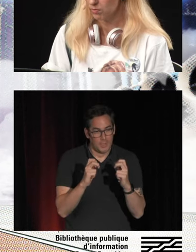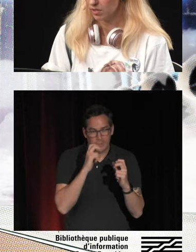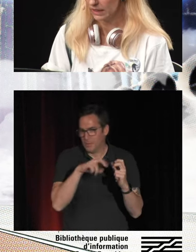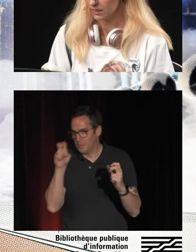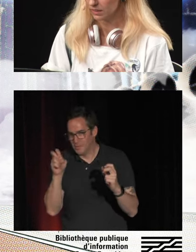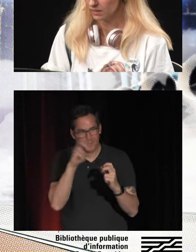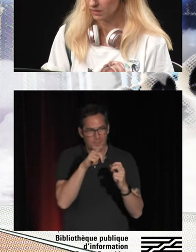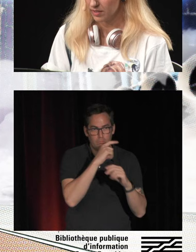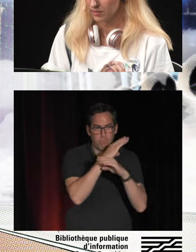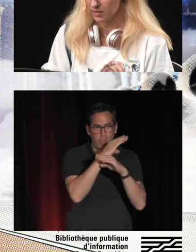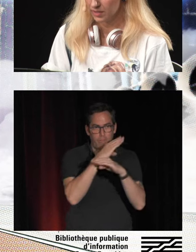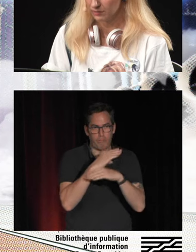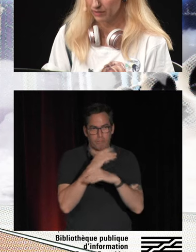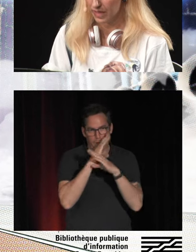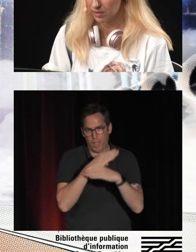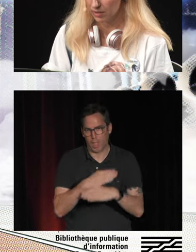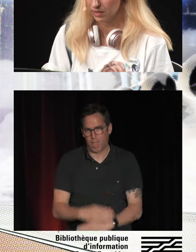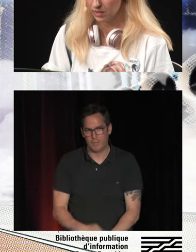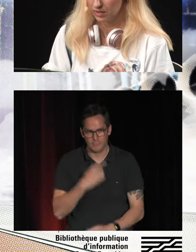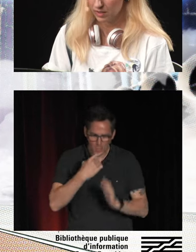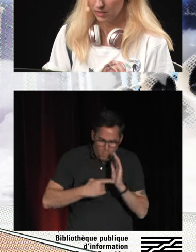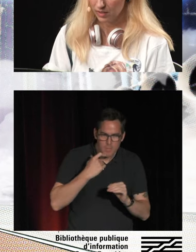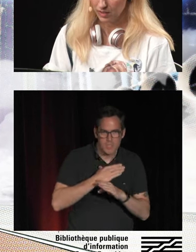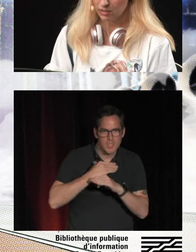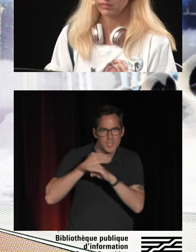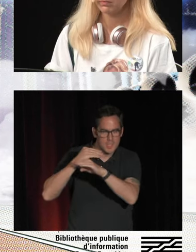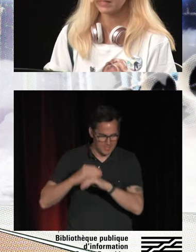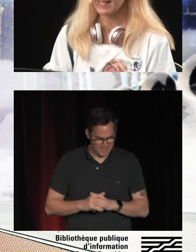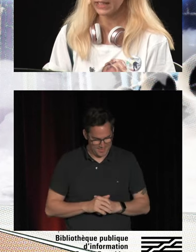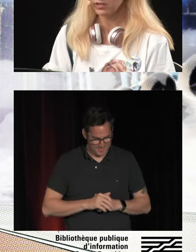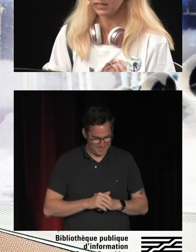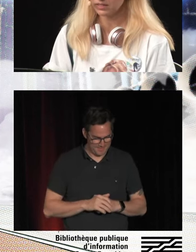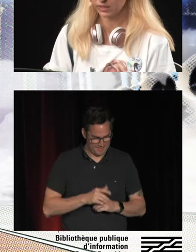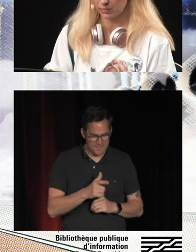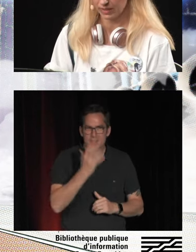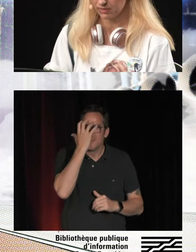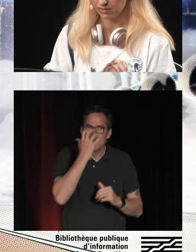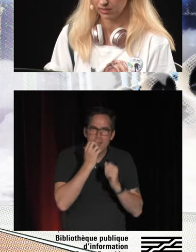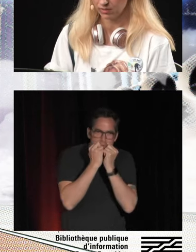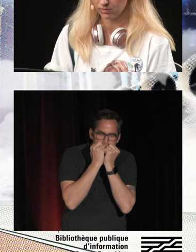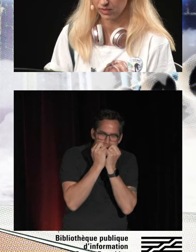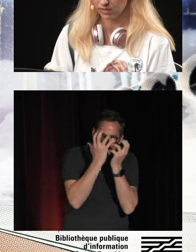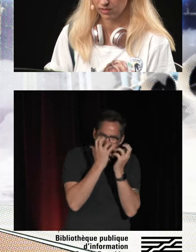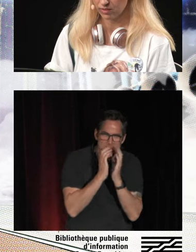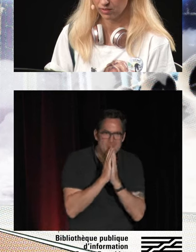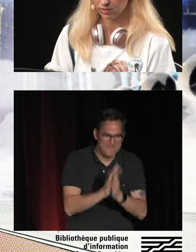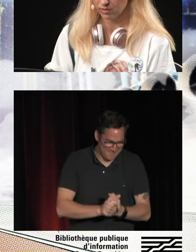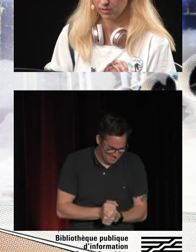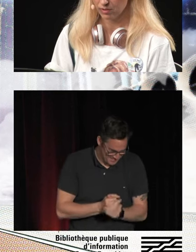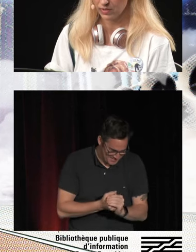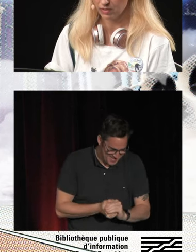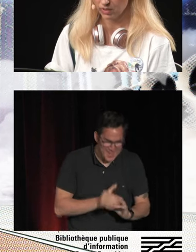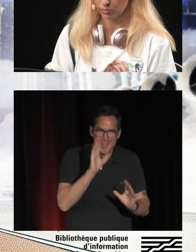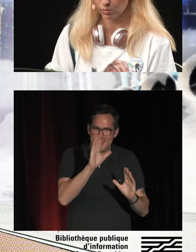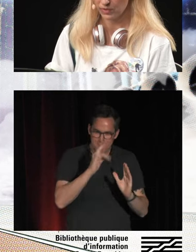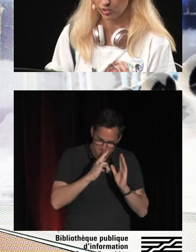un coup du vol et c'est fini. Hein. Ah, voilà. T'es sérieux, là ? Ok, c'est pas grave. On va